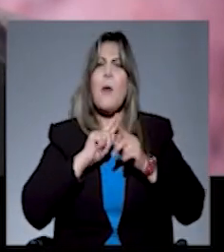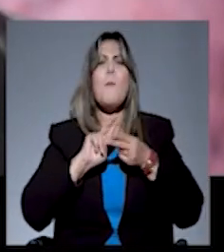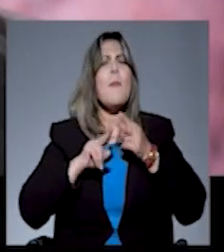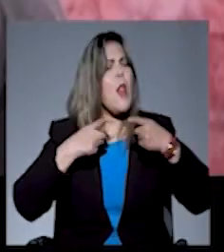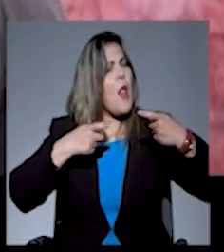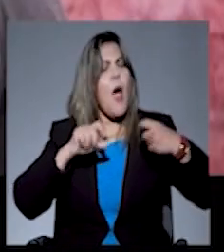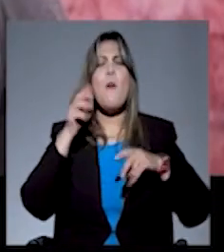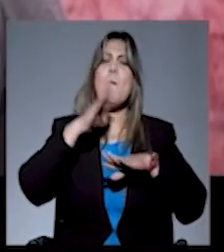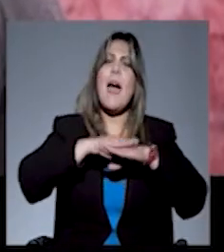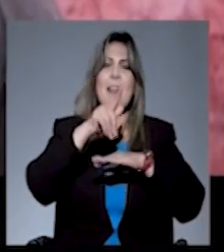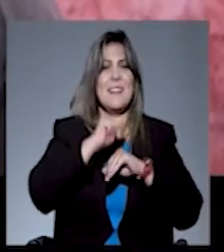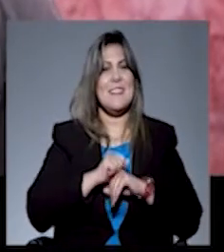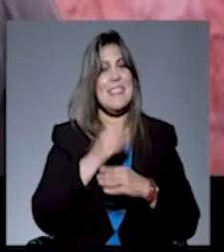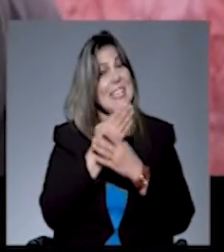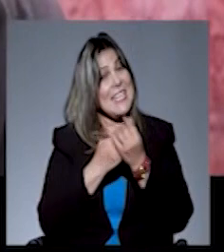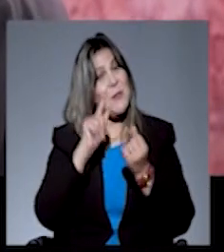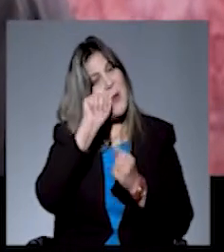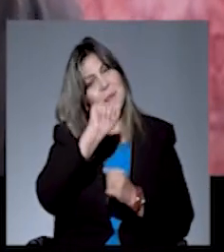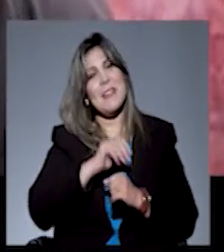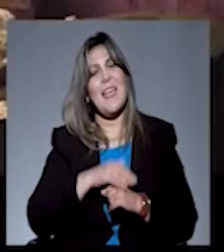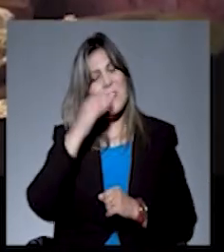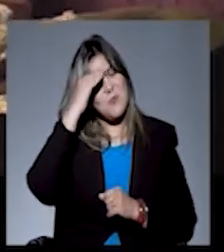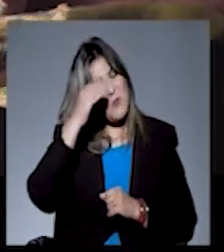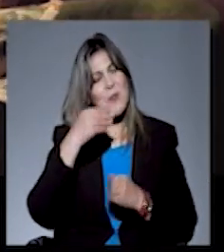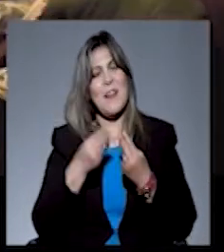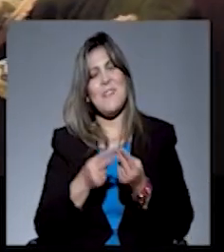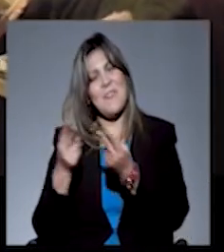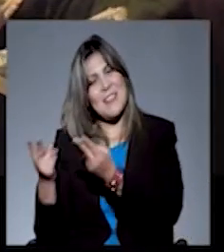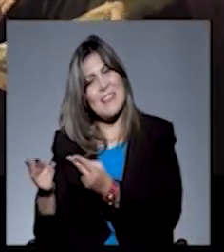ولاولاده. اشكرك يا سعد باشا. اتفضل.